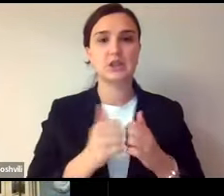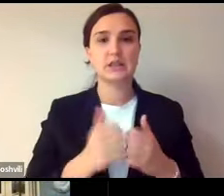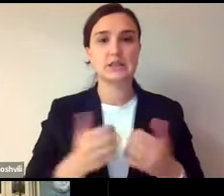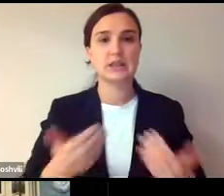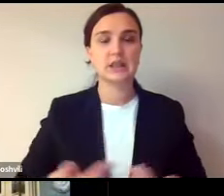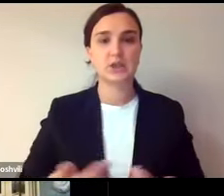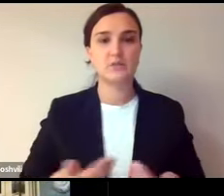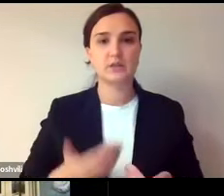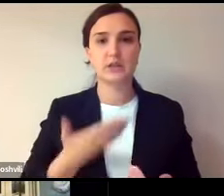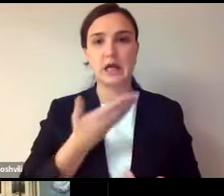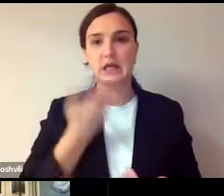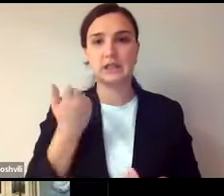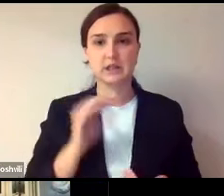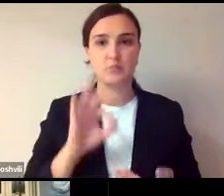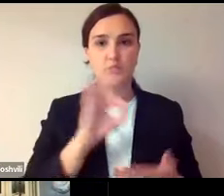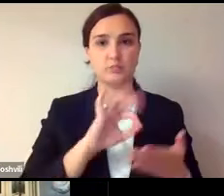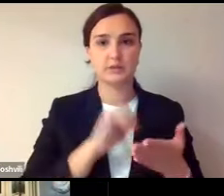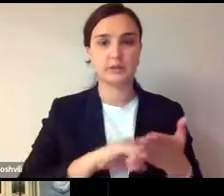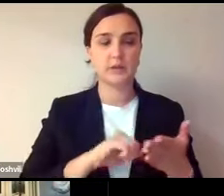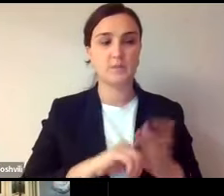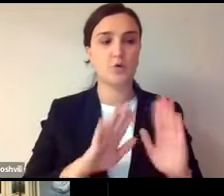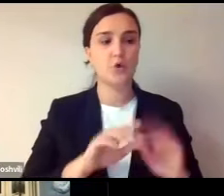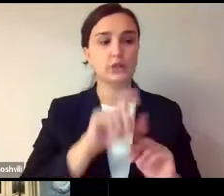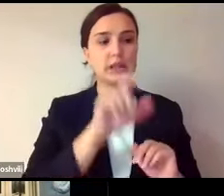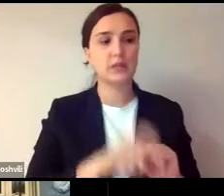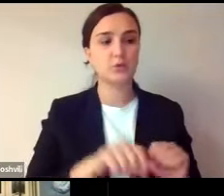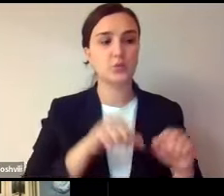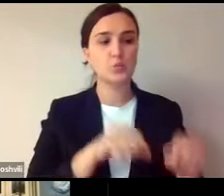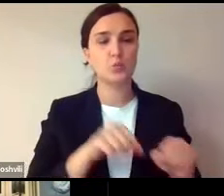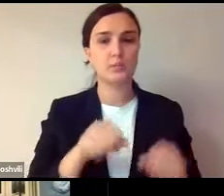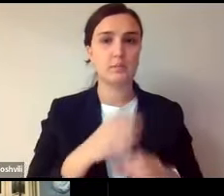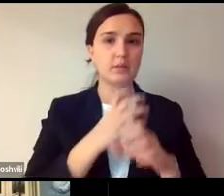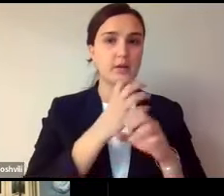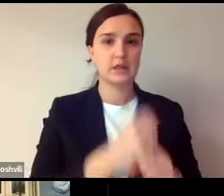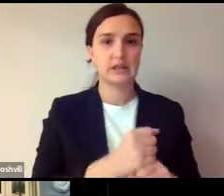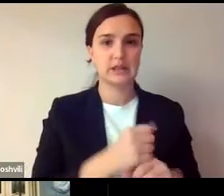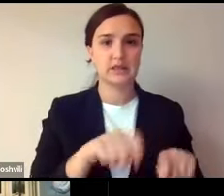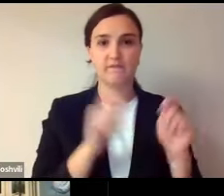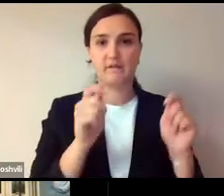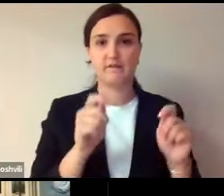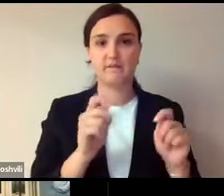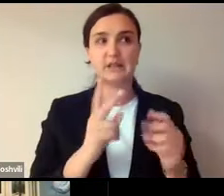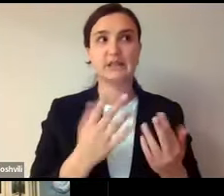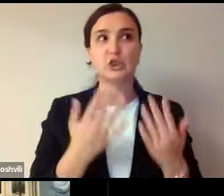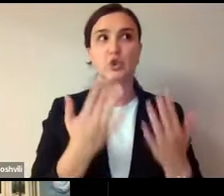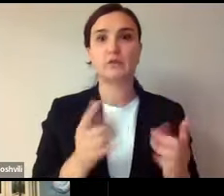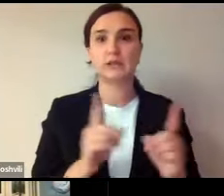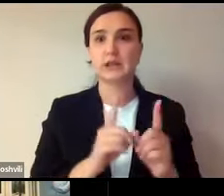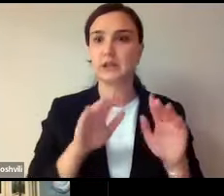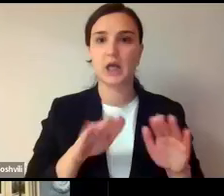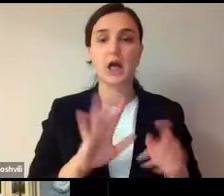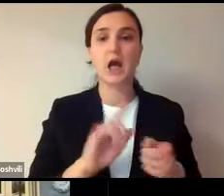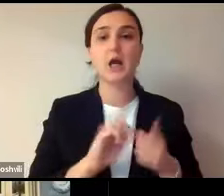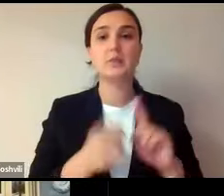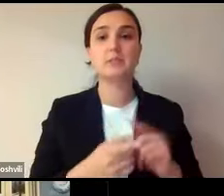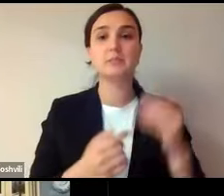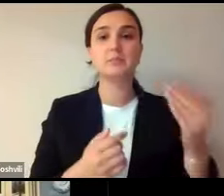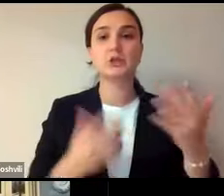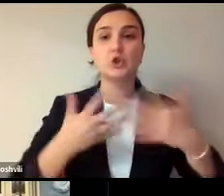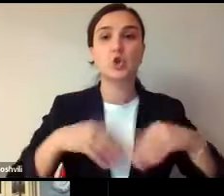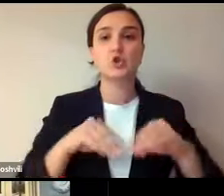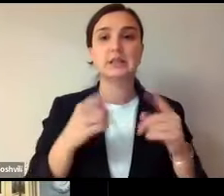არარსებობის გამო მხოლოდ იმ ადამიანის უფლება კი არ ირღვევა საცხოვრისზე, რომელიც ითხოვს ასეთ ადგილს, არამედ მისი ოჯახის